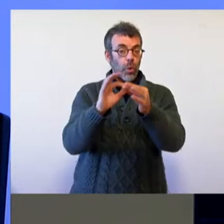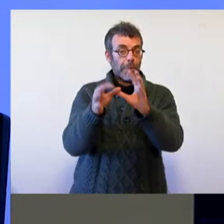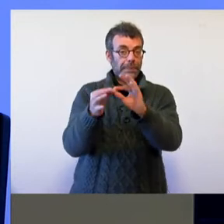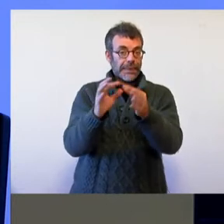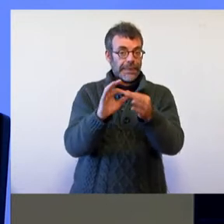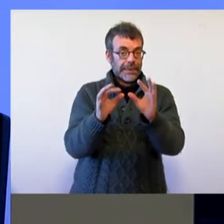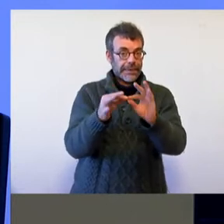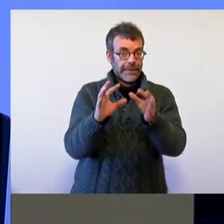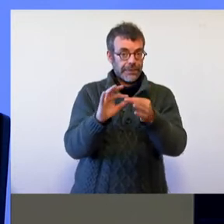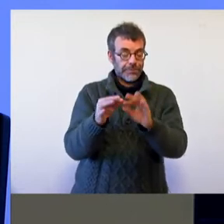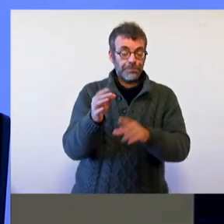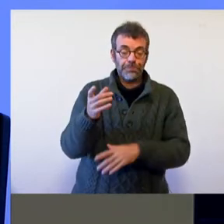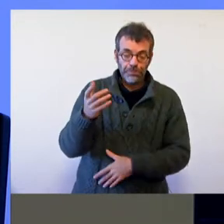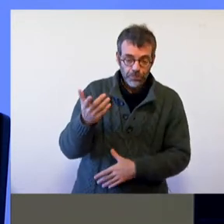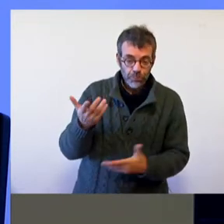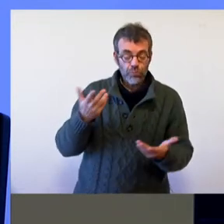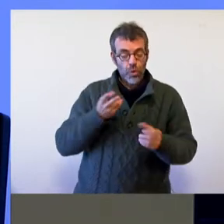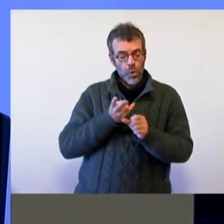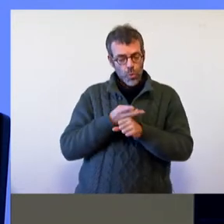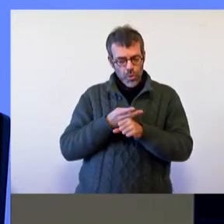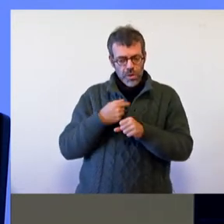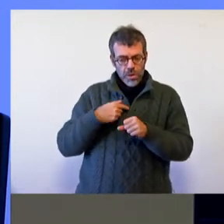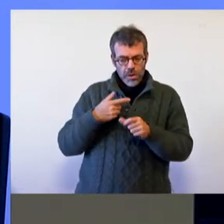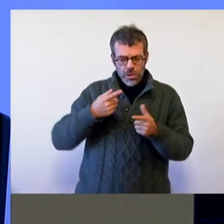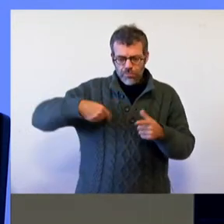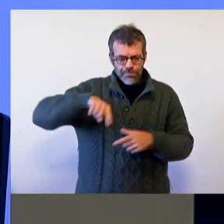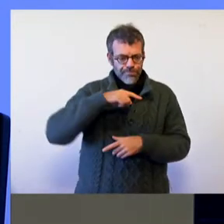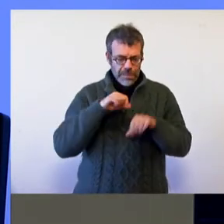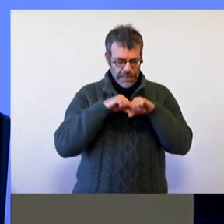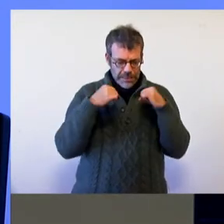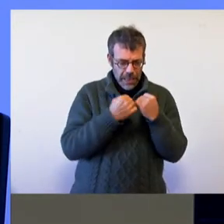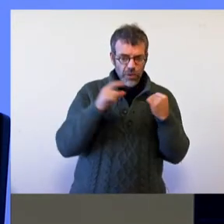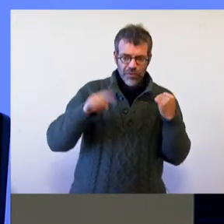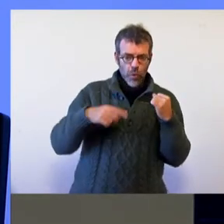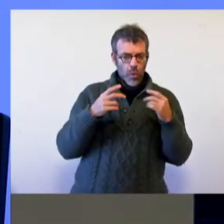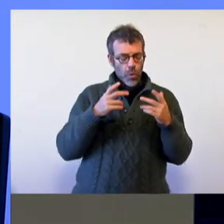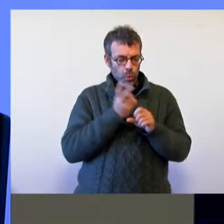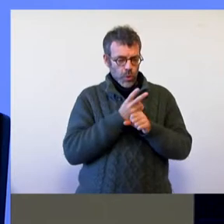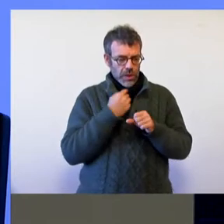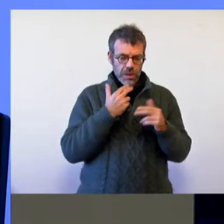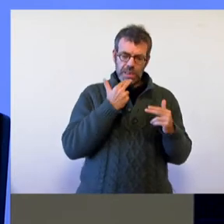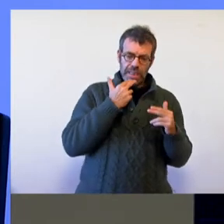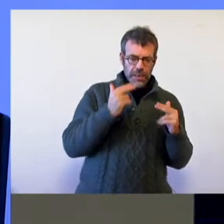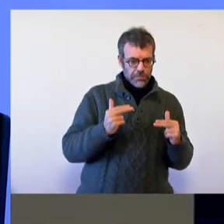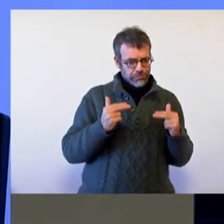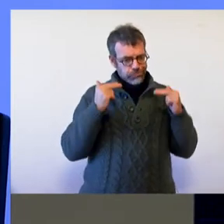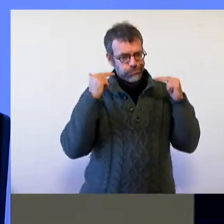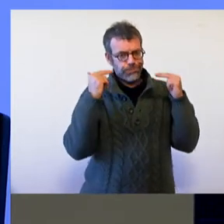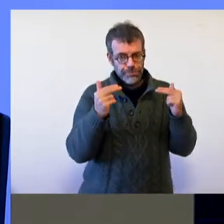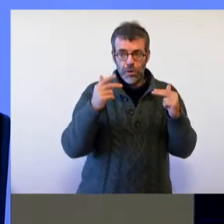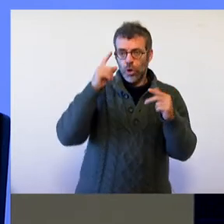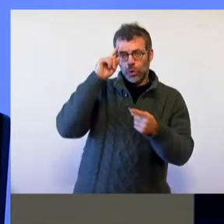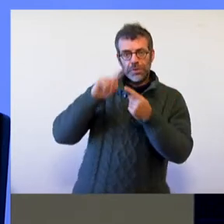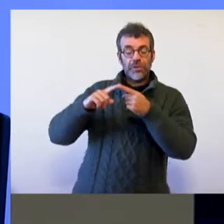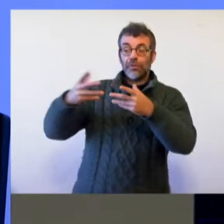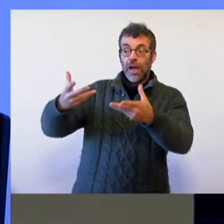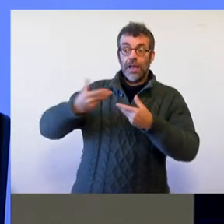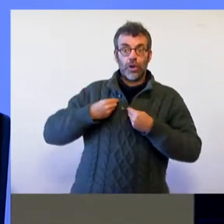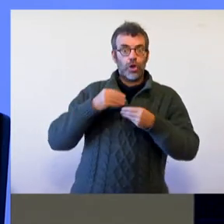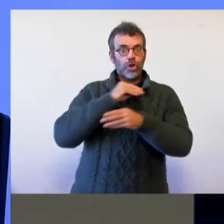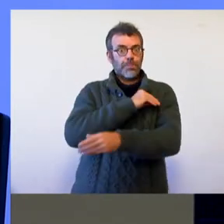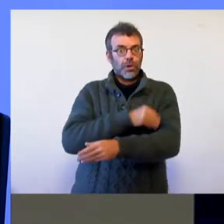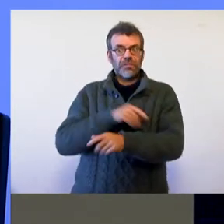mettre l'outil au niveau de l'ambition pour pouvoir accueillir ces sportifs du monde entier